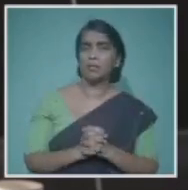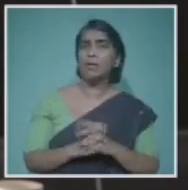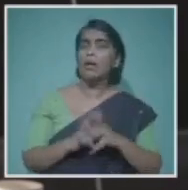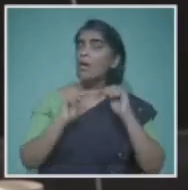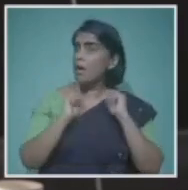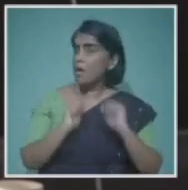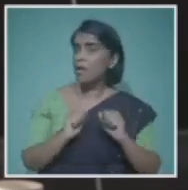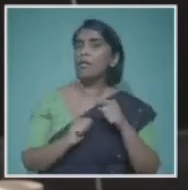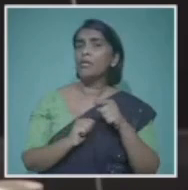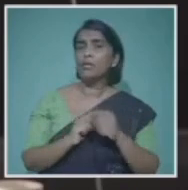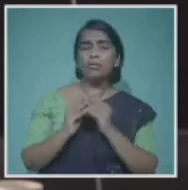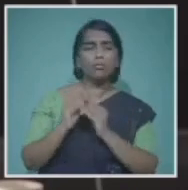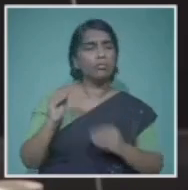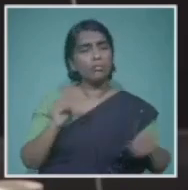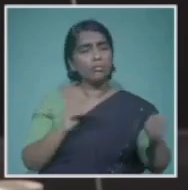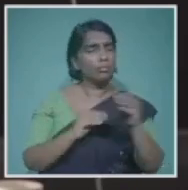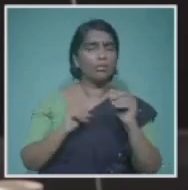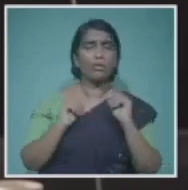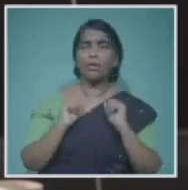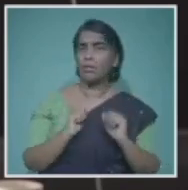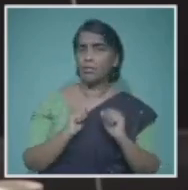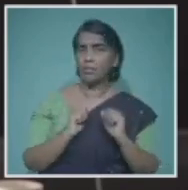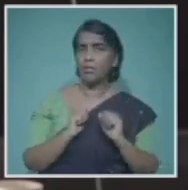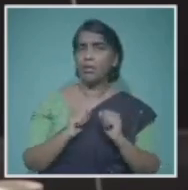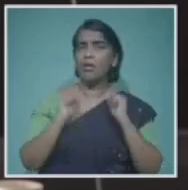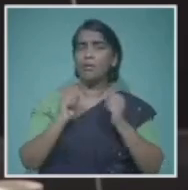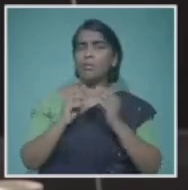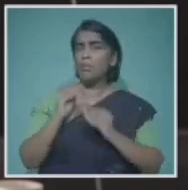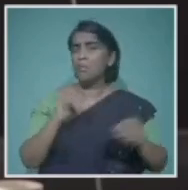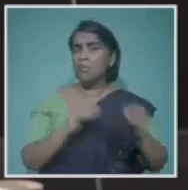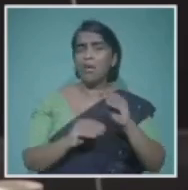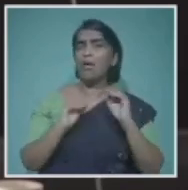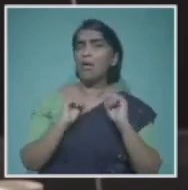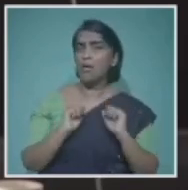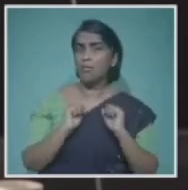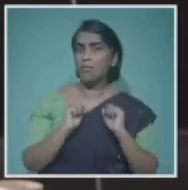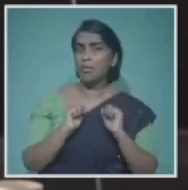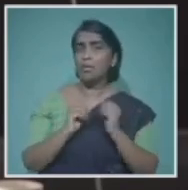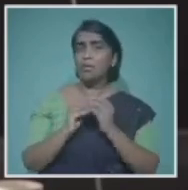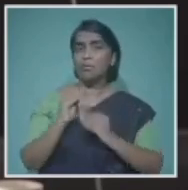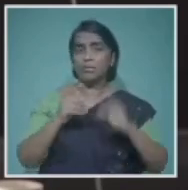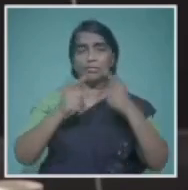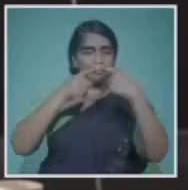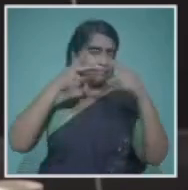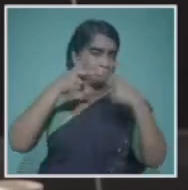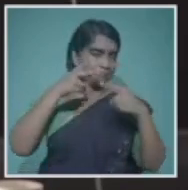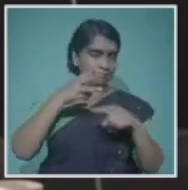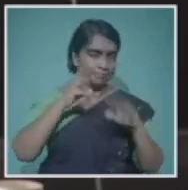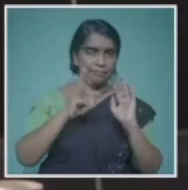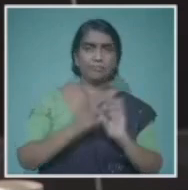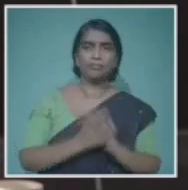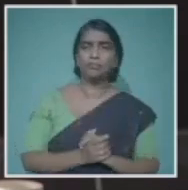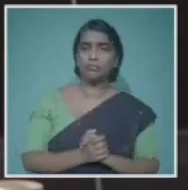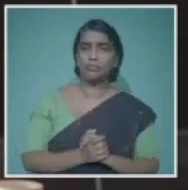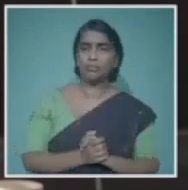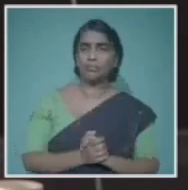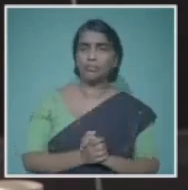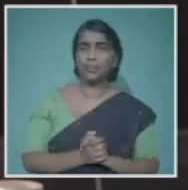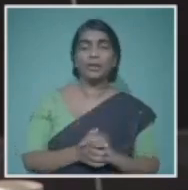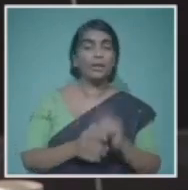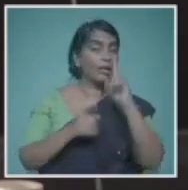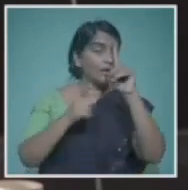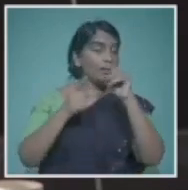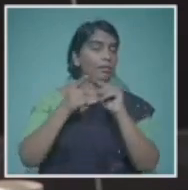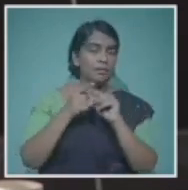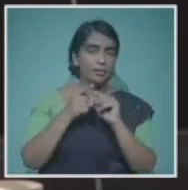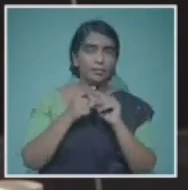එහෙනම් මොකද්ද විකල්පය? මොකද්ද විකල්පය? විකල්ප කිහිපයක් තියෙනවා. එක